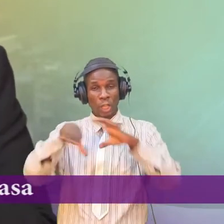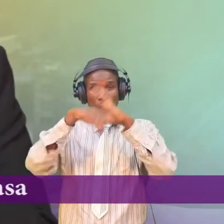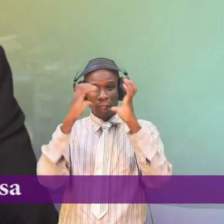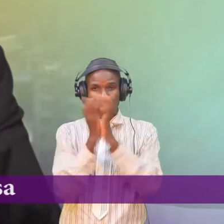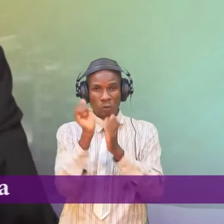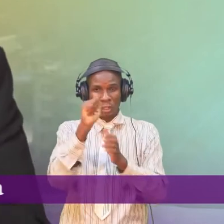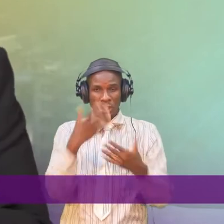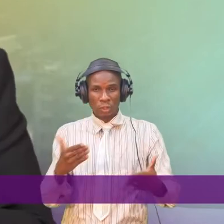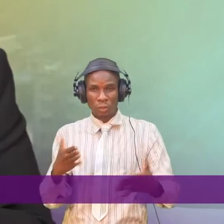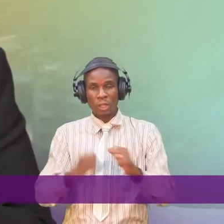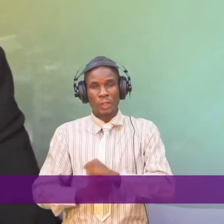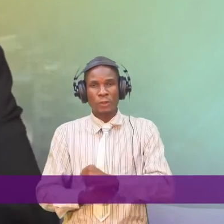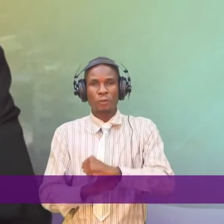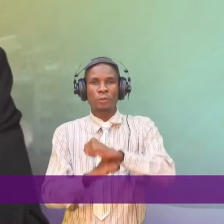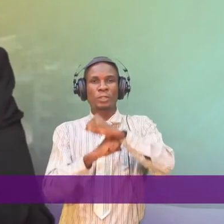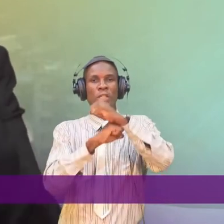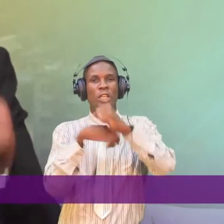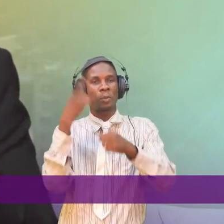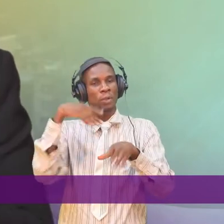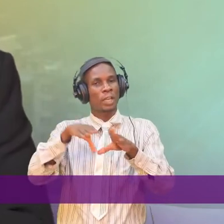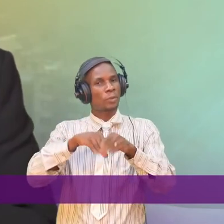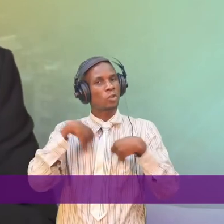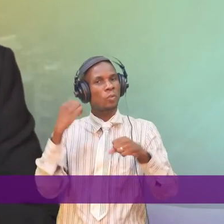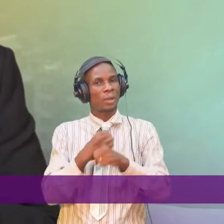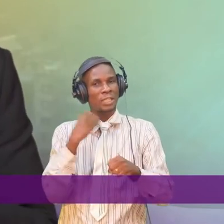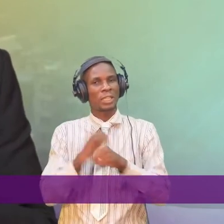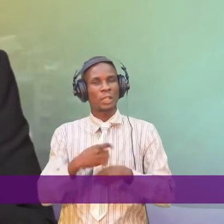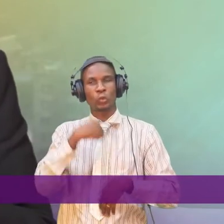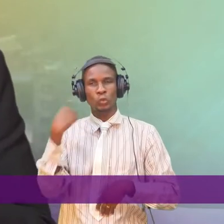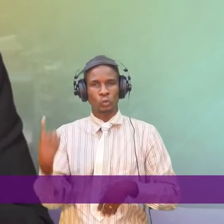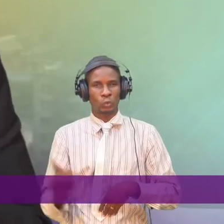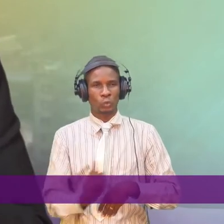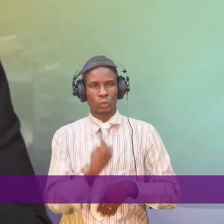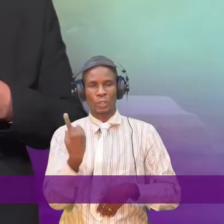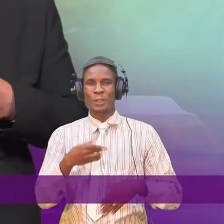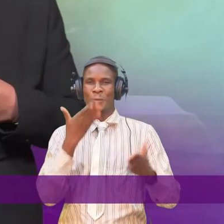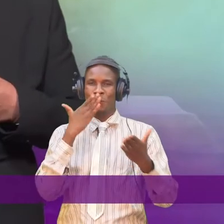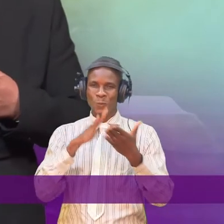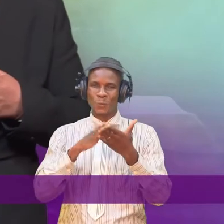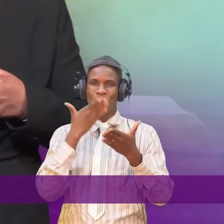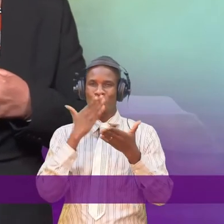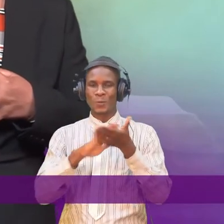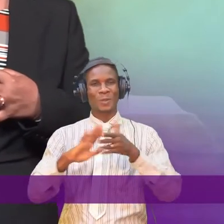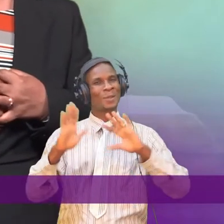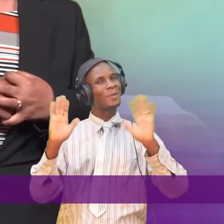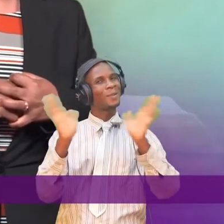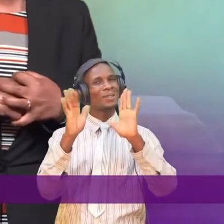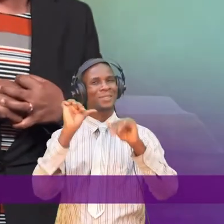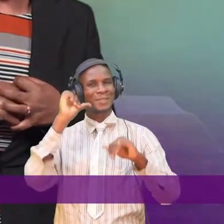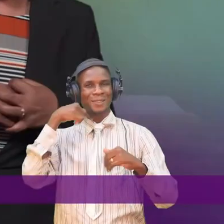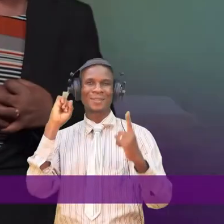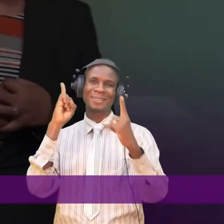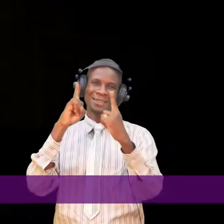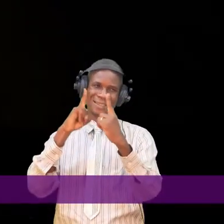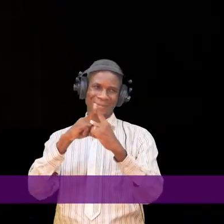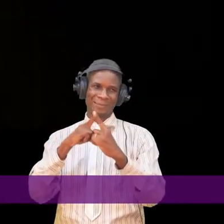itakaoleta raha na furaha katika ndoa. Mungu atusaidie kuyaishi. Asante. Tutaona na